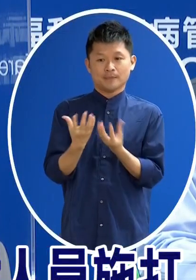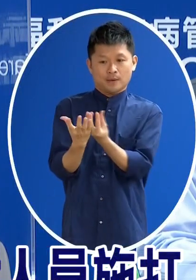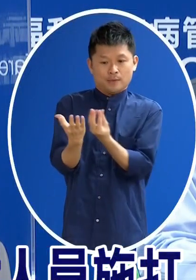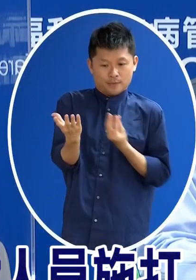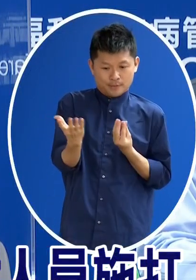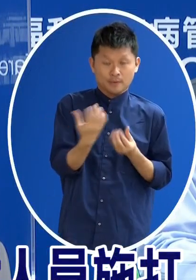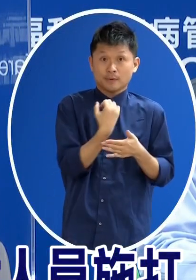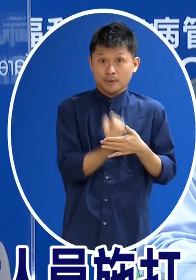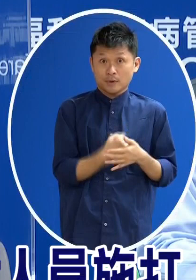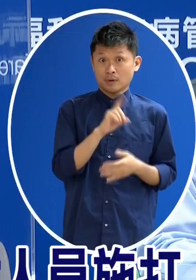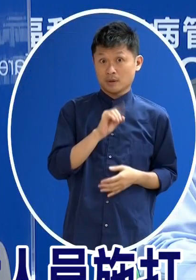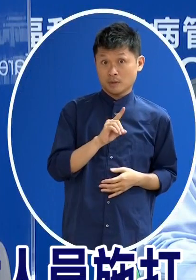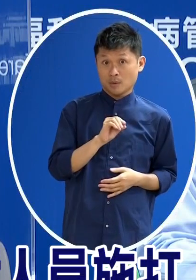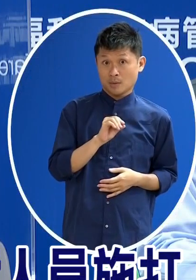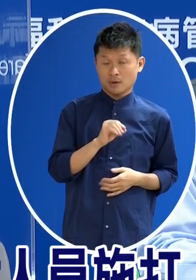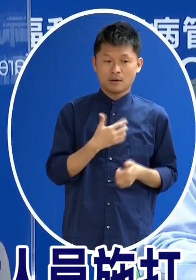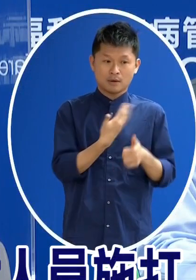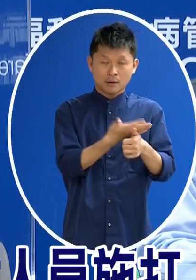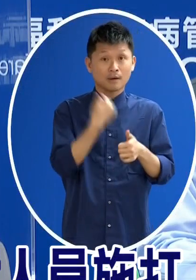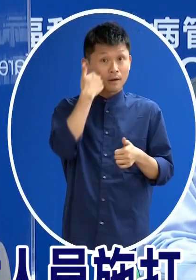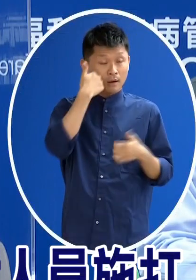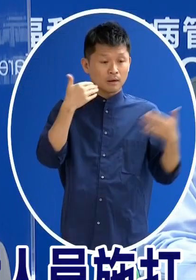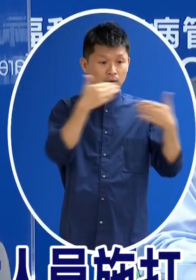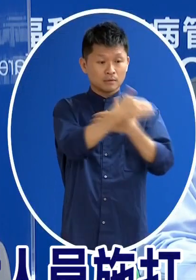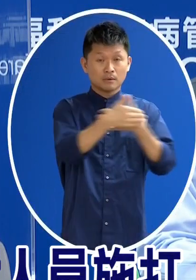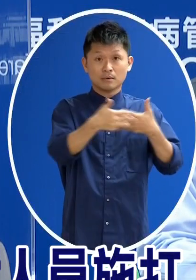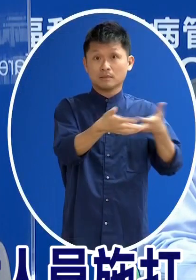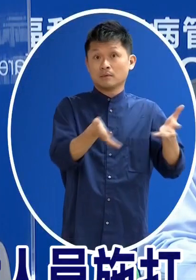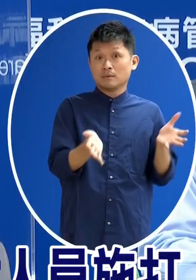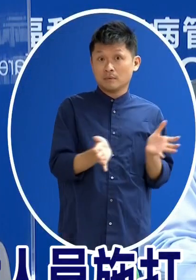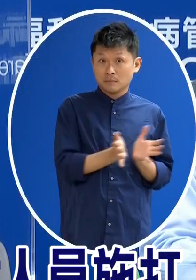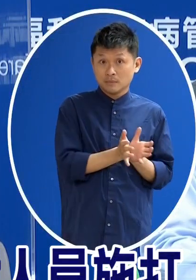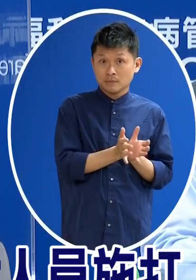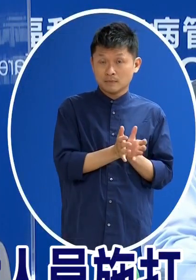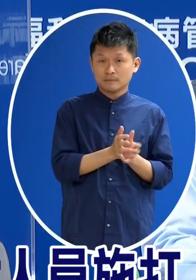10,000剂供交通部对于这个相关的